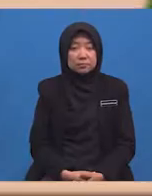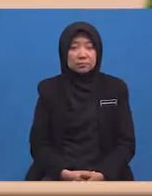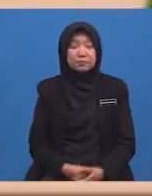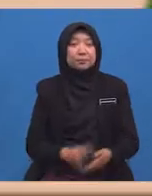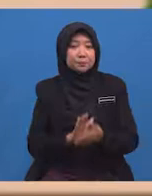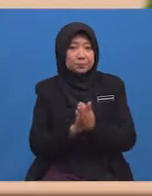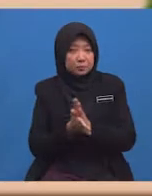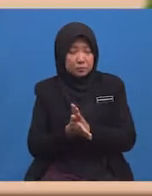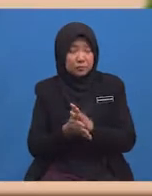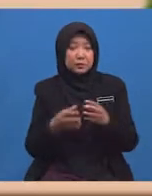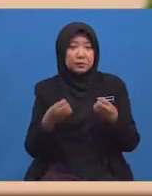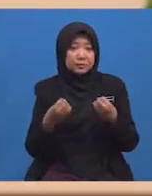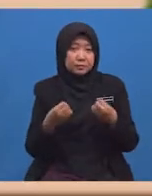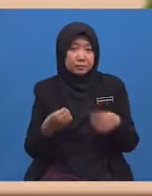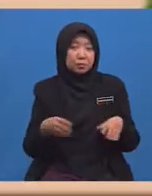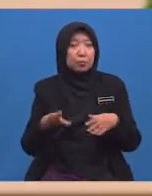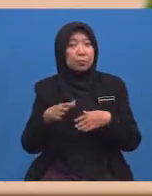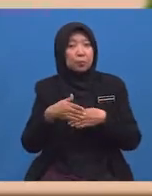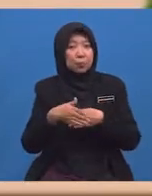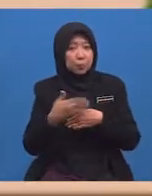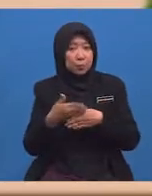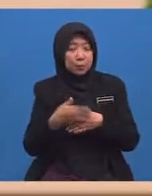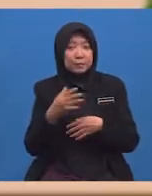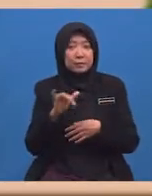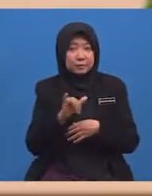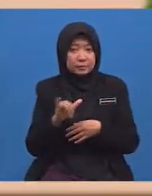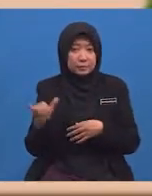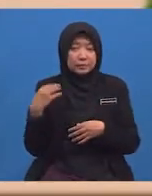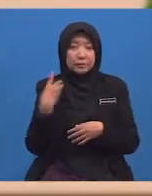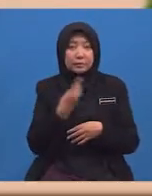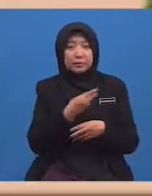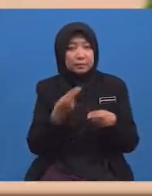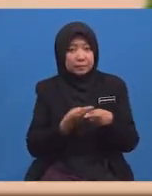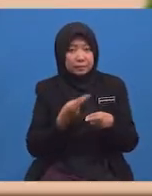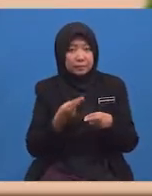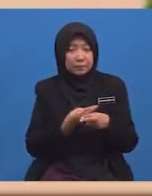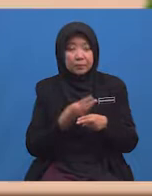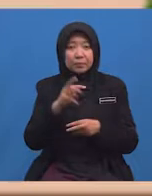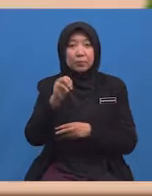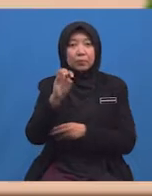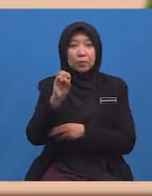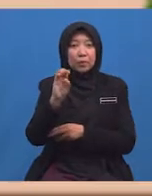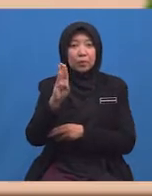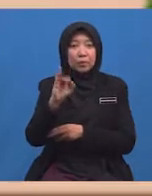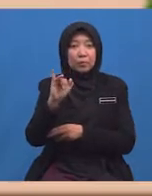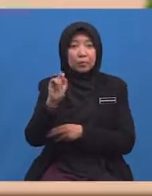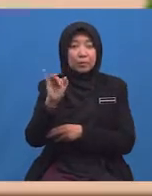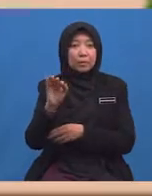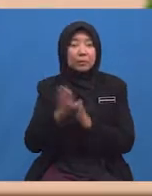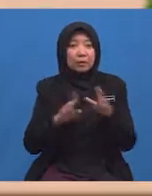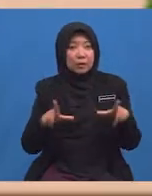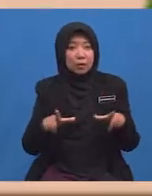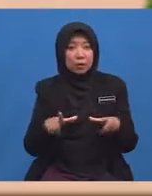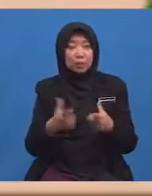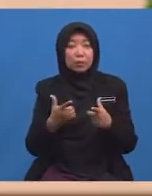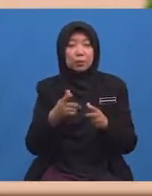Maka secara mudahnya kita boleh simpulkan bahawa mobiliti berlaku ke atas badang disebabkan